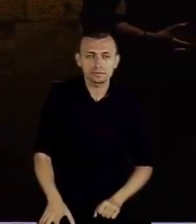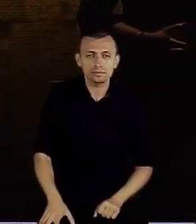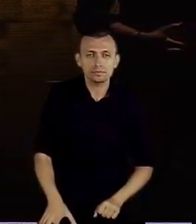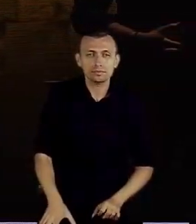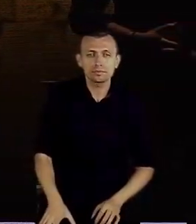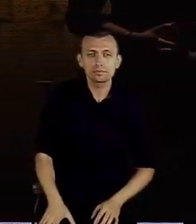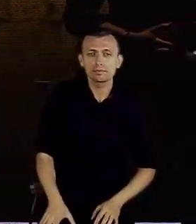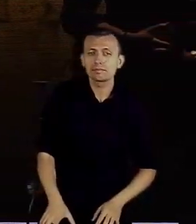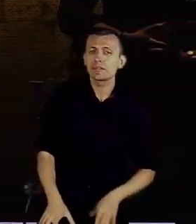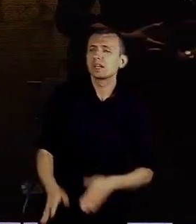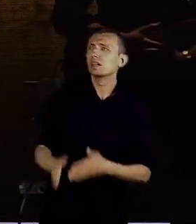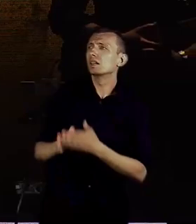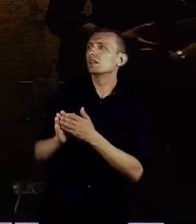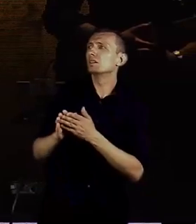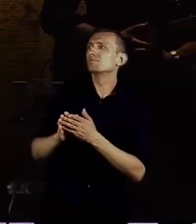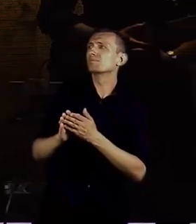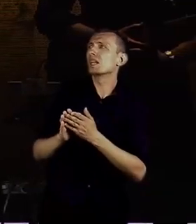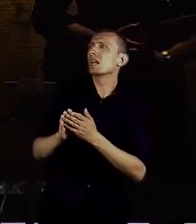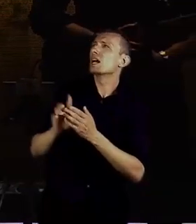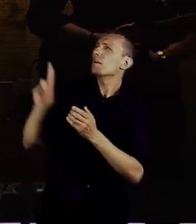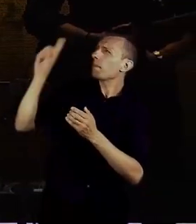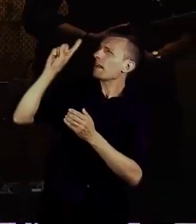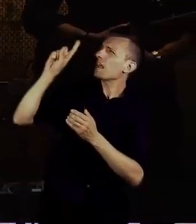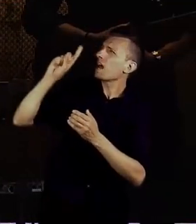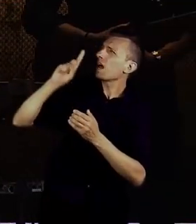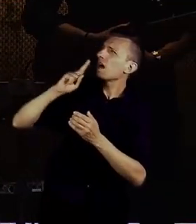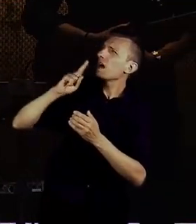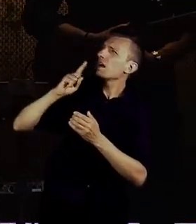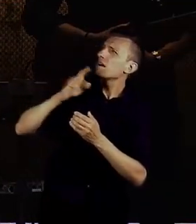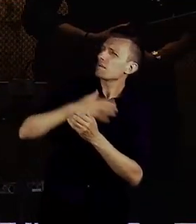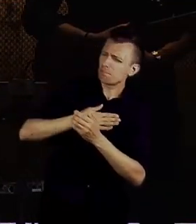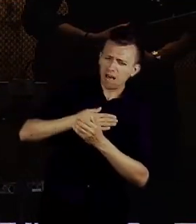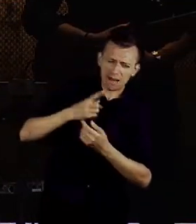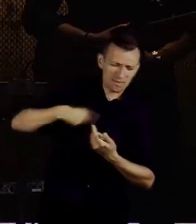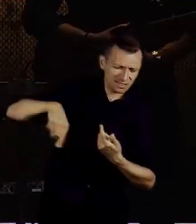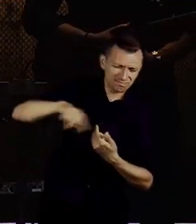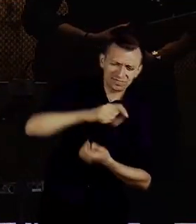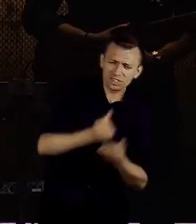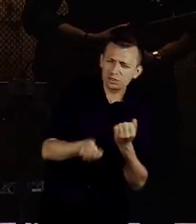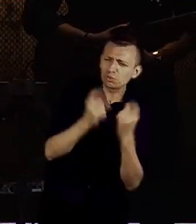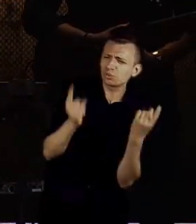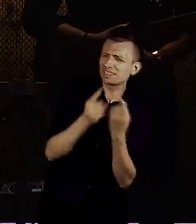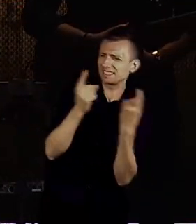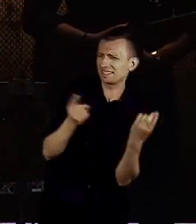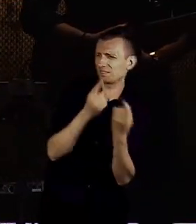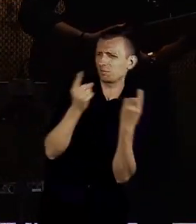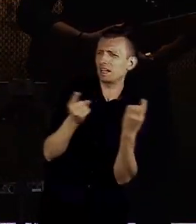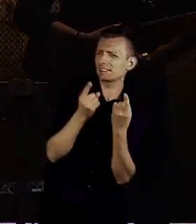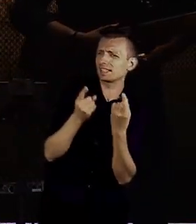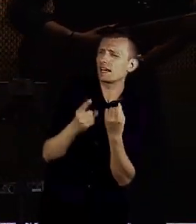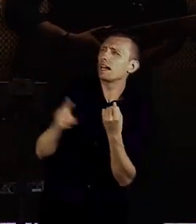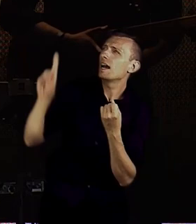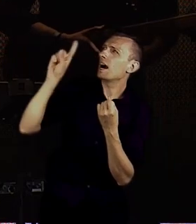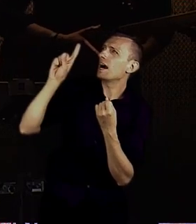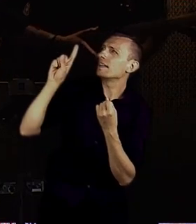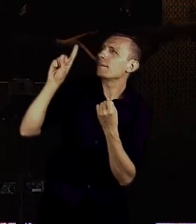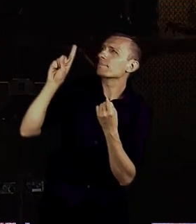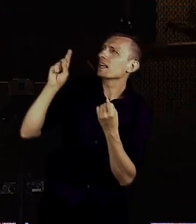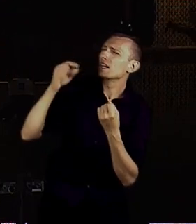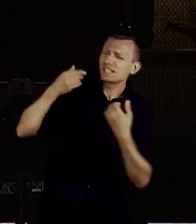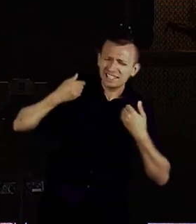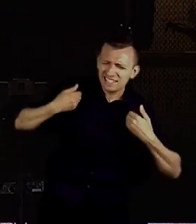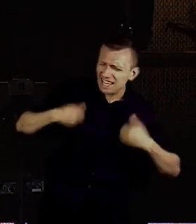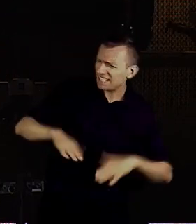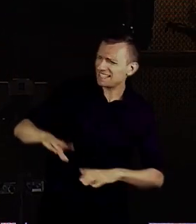się ciebie, zaufać tobie z całego serca i nie polegać na swoim własnym rozumie,